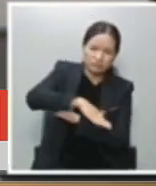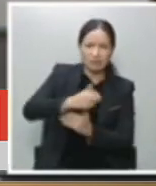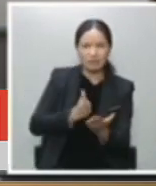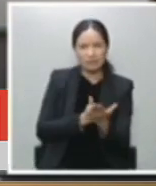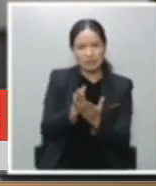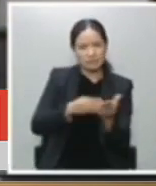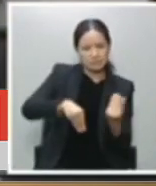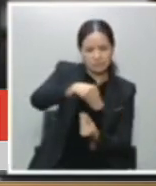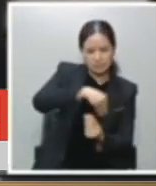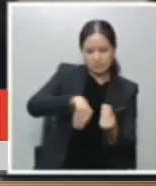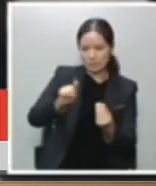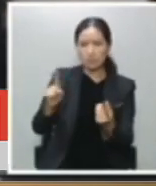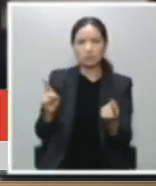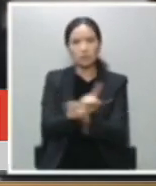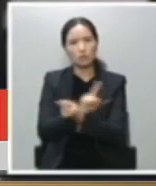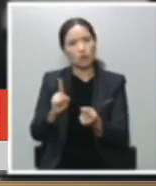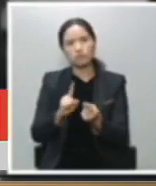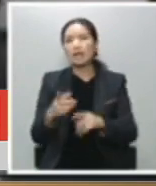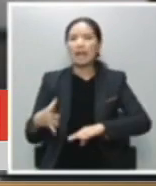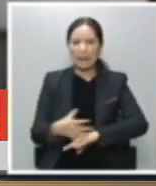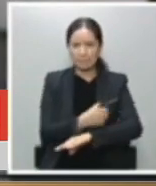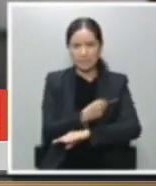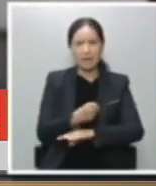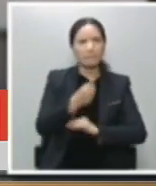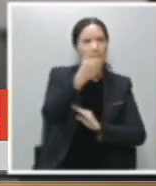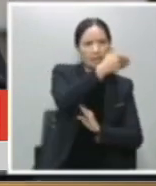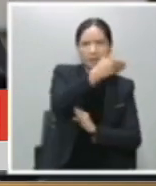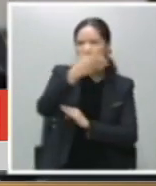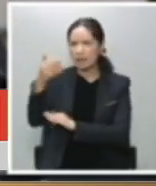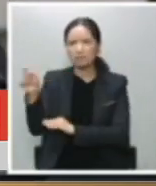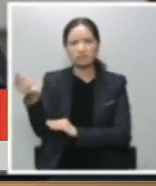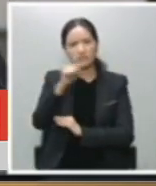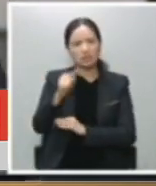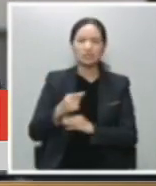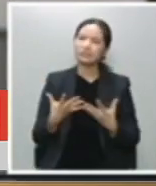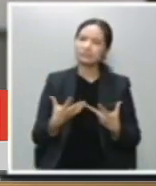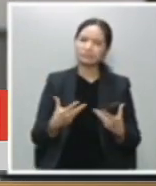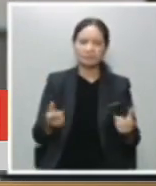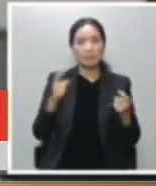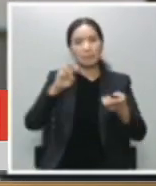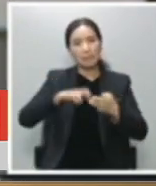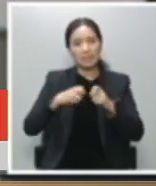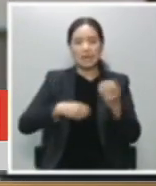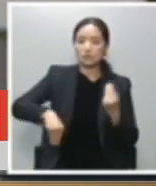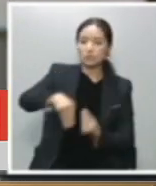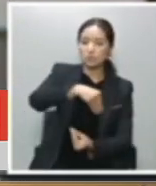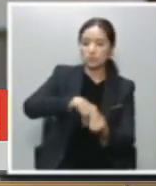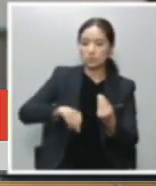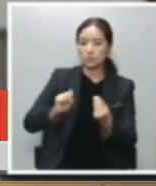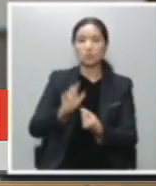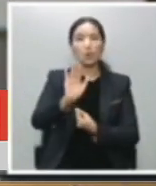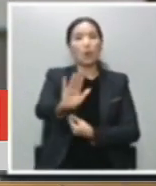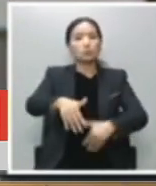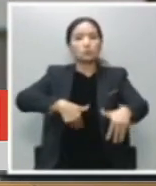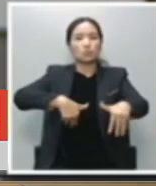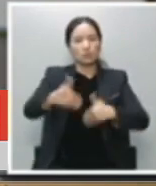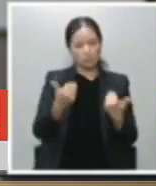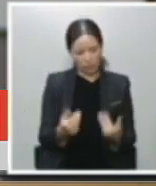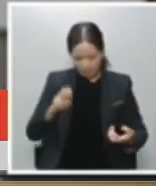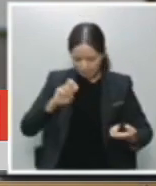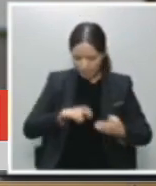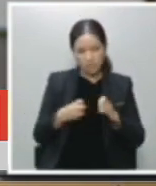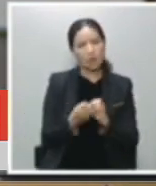จสังคมและการเมืองระหว่างประเทศโดยเฉพาะปัญหาเศรษฐกิจปากท้องที่ประชาชนกำลังประส